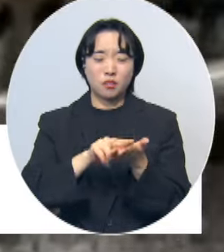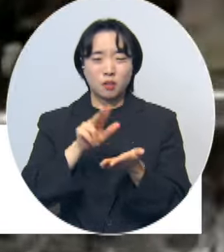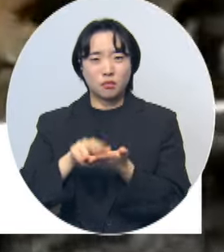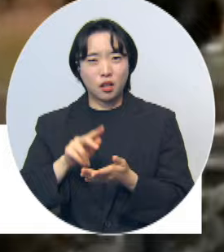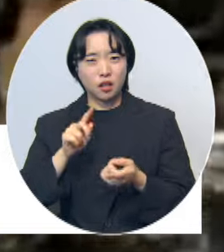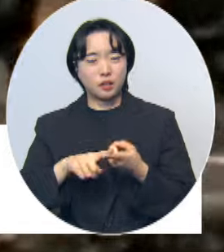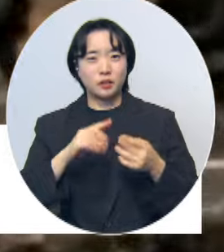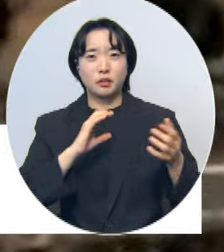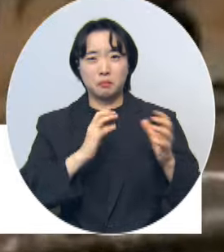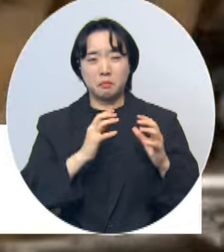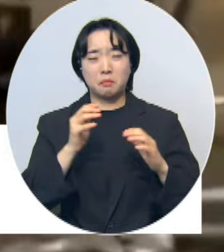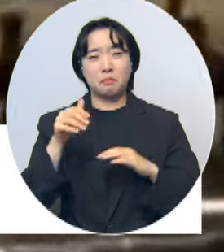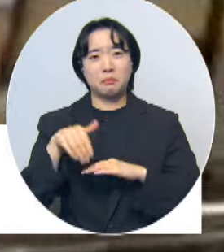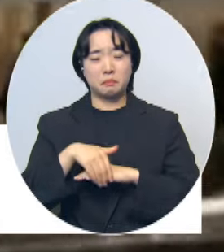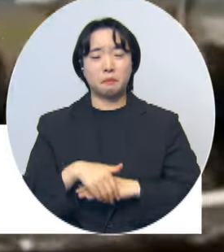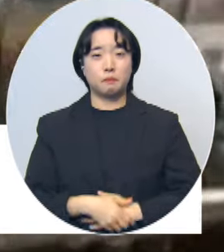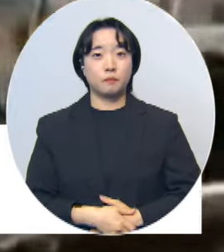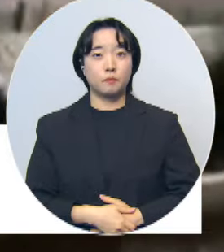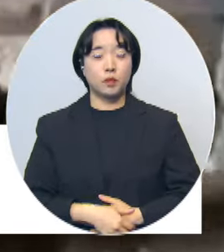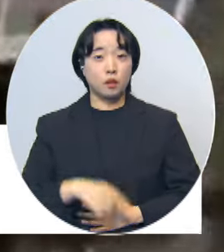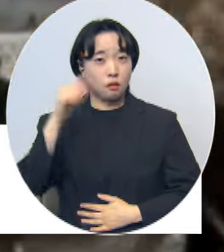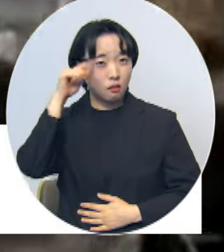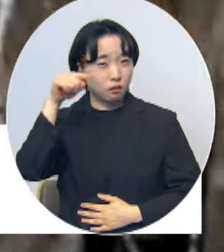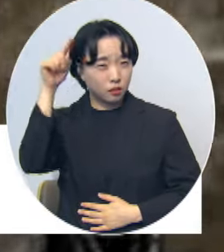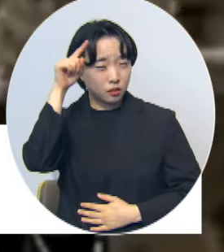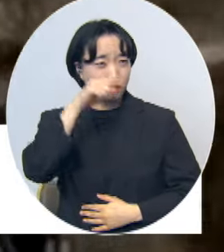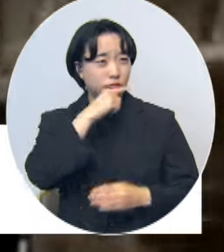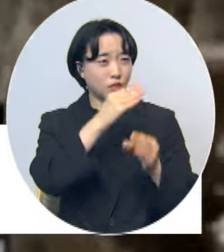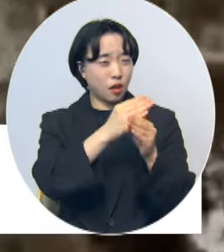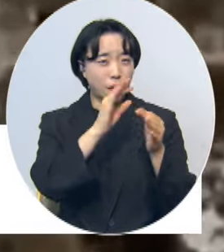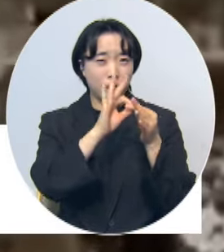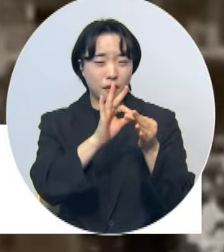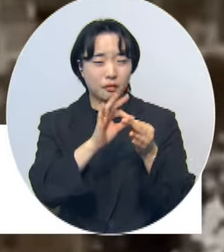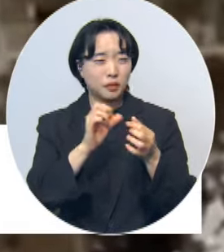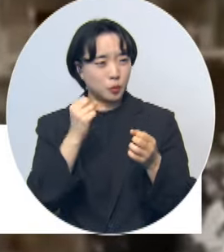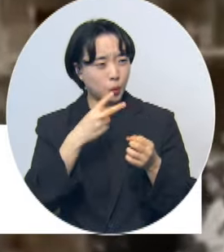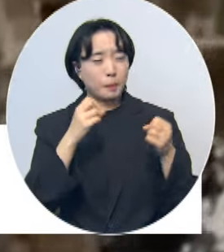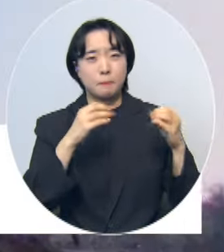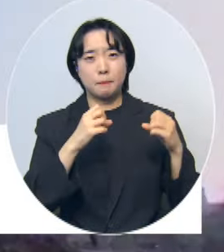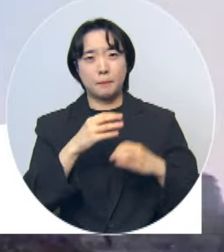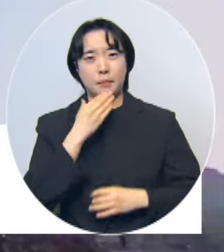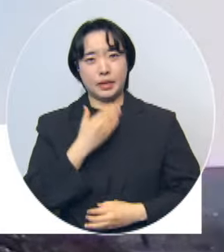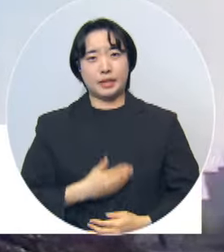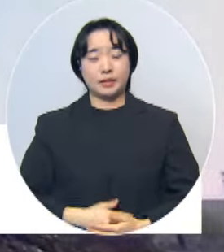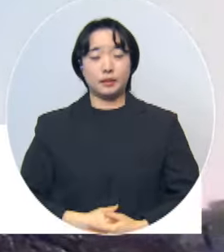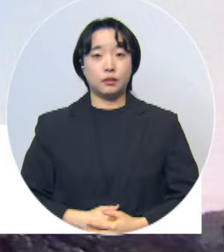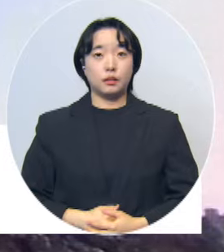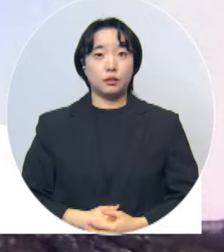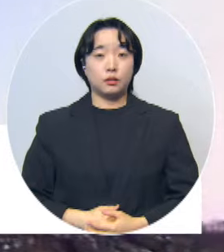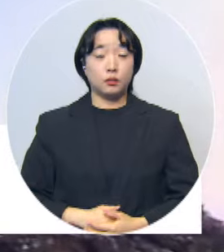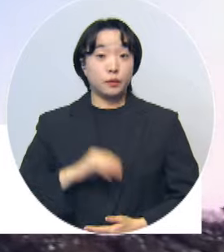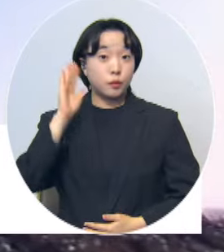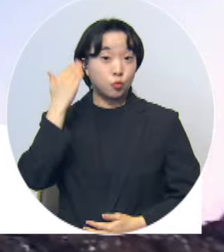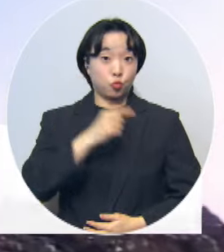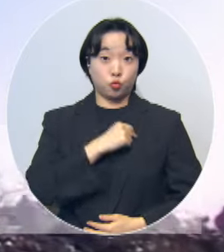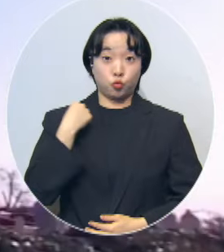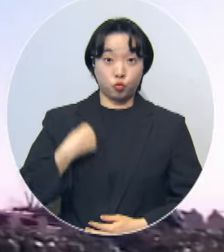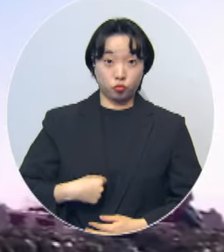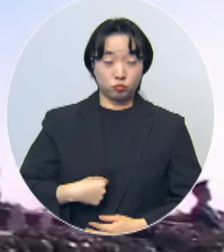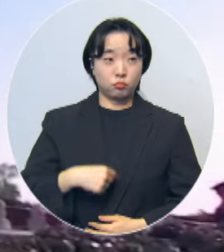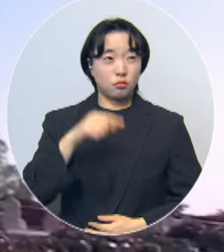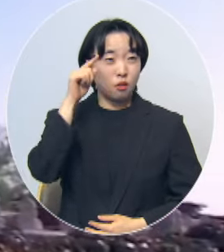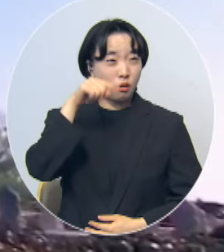나누고 러북 군사협력 관련 안보 현안도 회담 의제로 다룰 계획입니다. 최근 중국은 러북 밀착